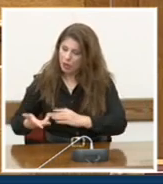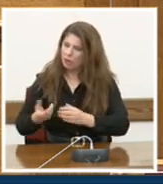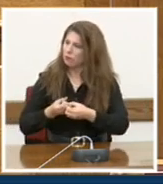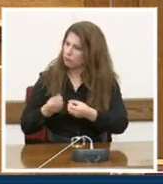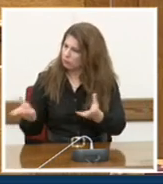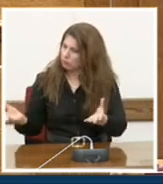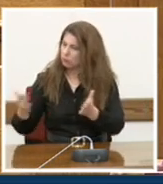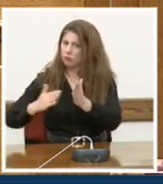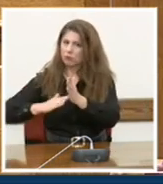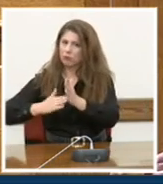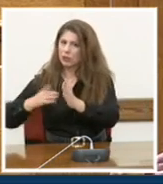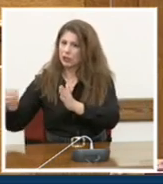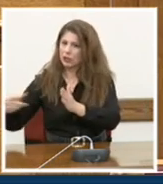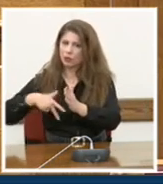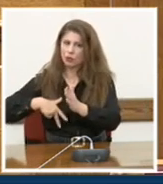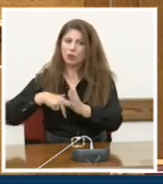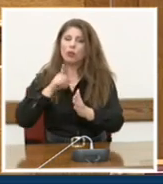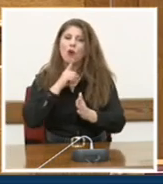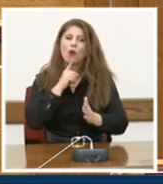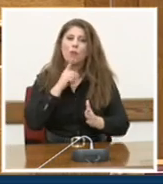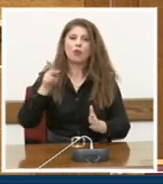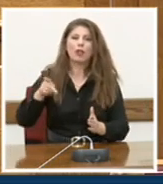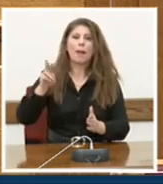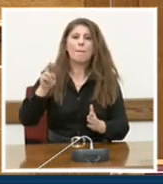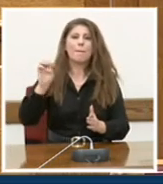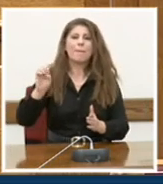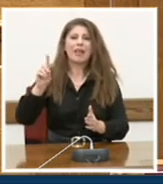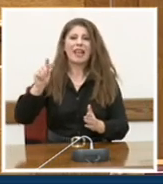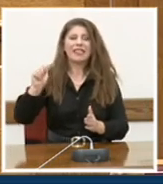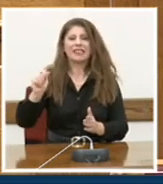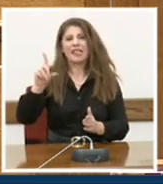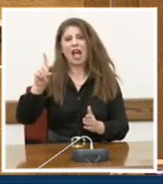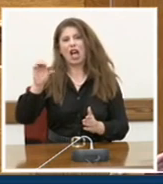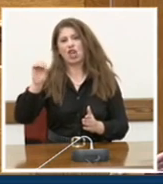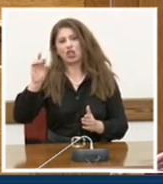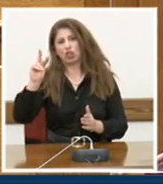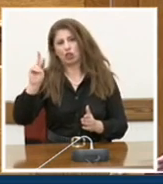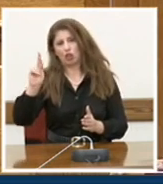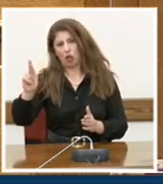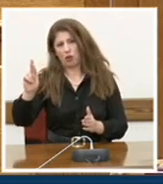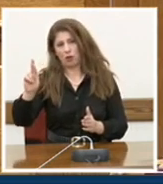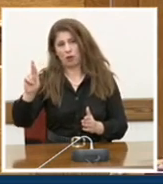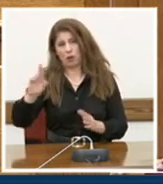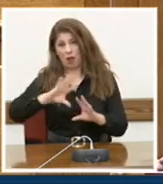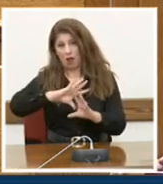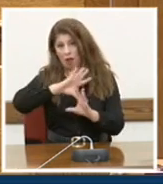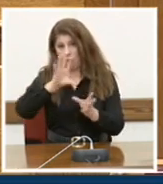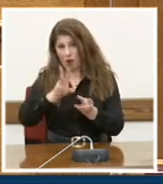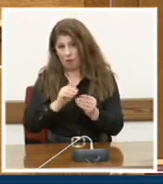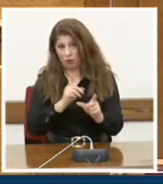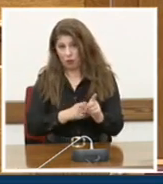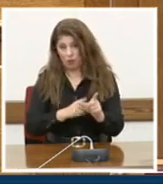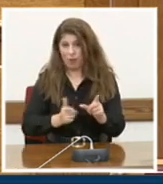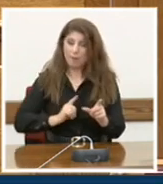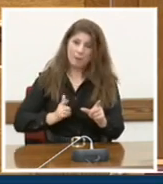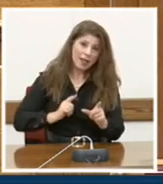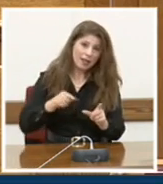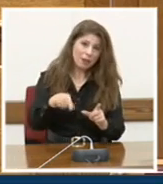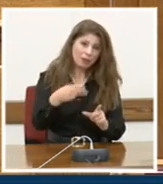τους, όπως το περιβόητο Predator. Όλα αυτά το ΚΚΕ δεν περίμενε να σκάσει η